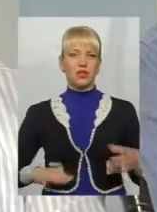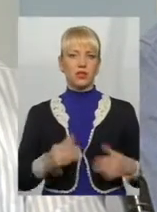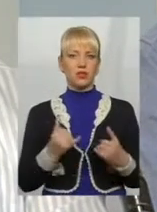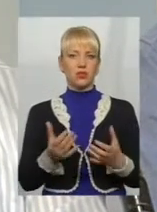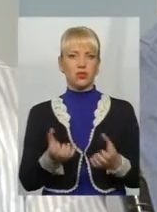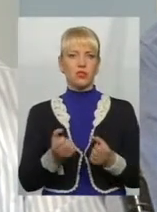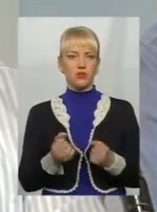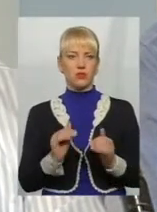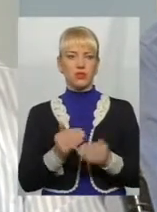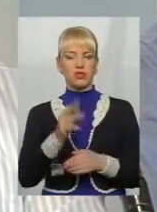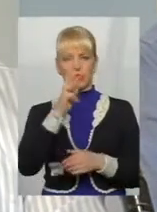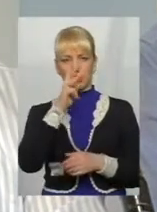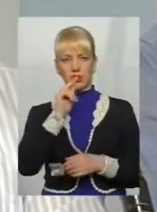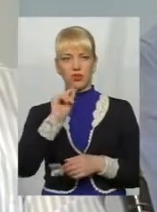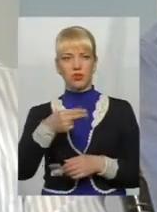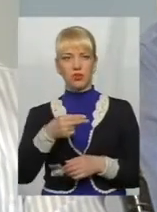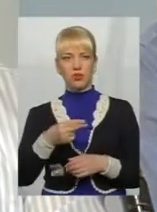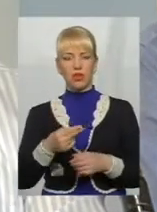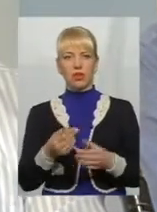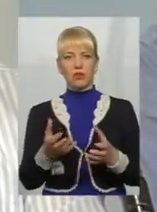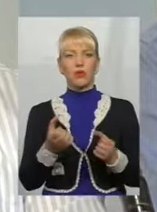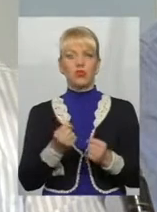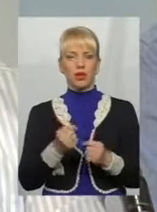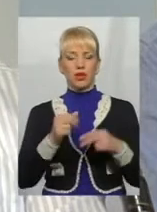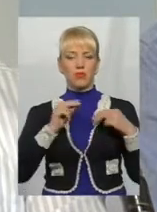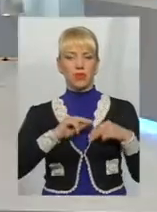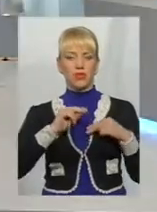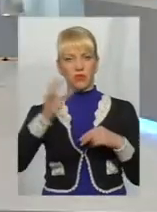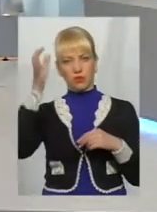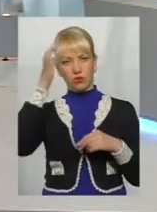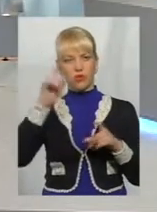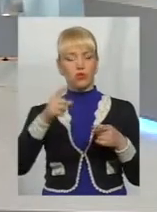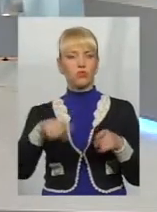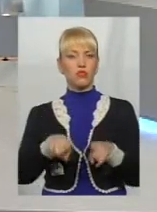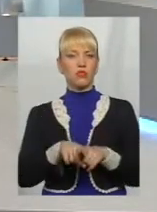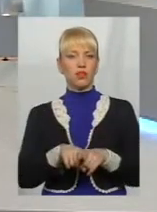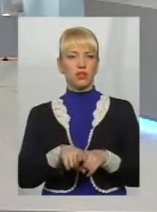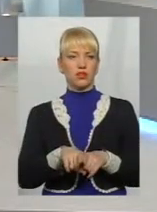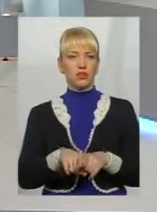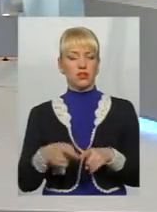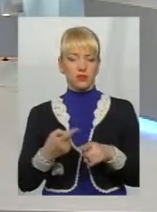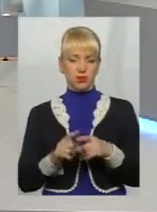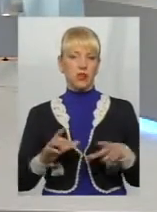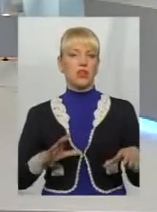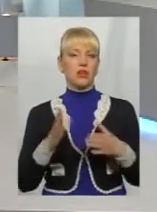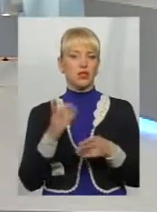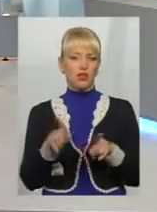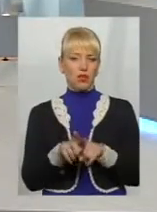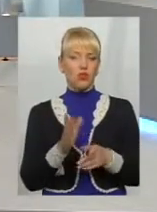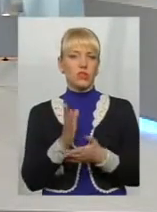получає меншу зарплатню, ніж получає працівник освіти. Чому так? Він ж теж є вчителем, він